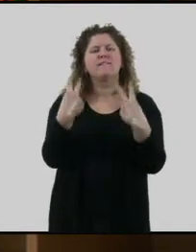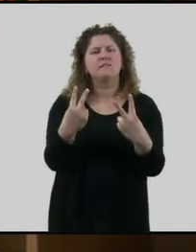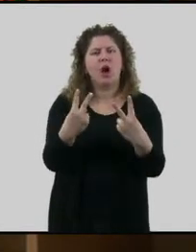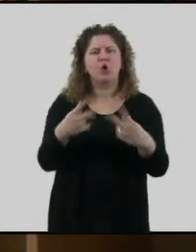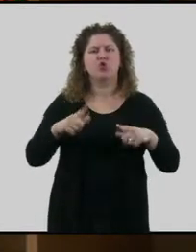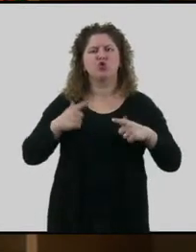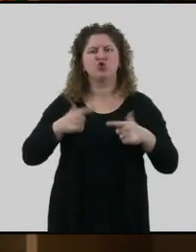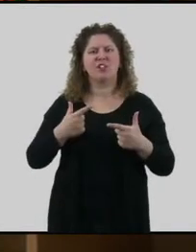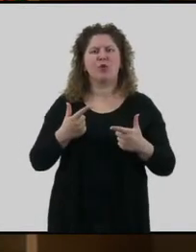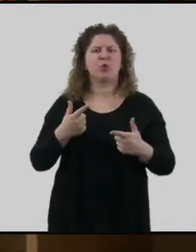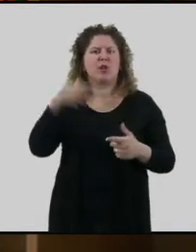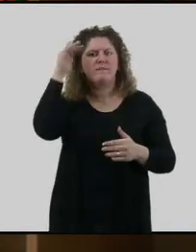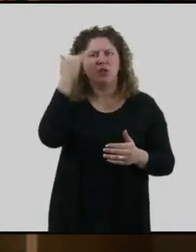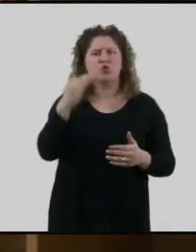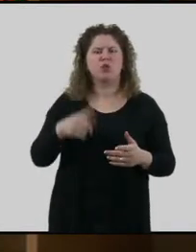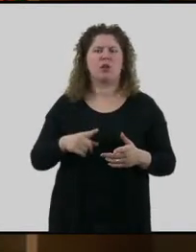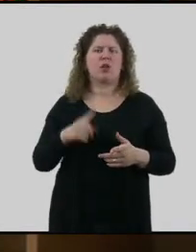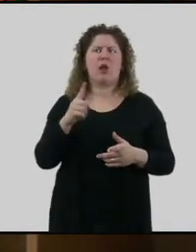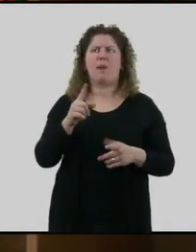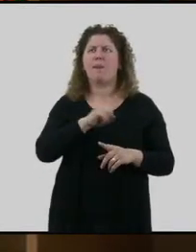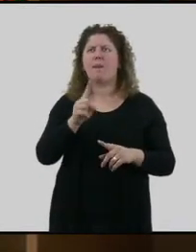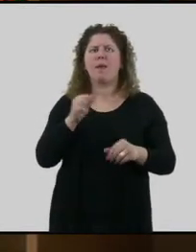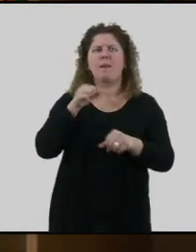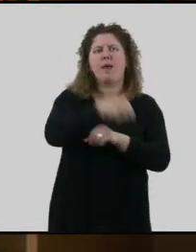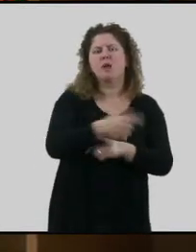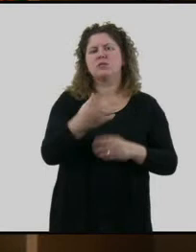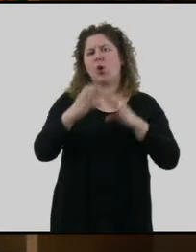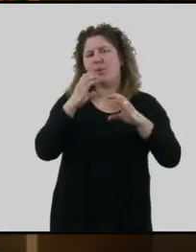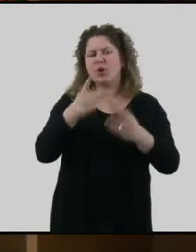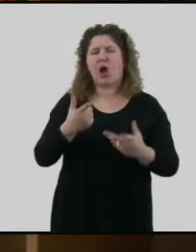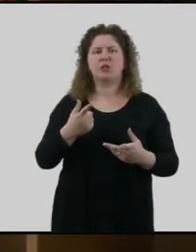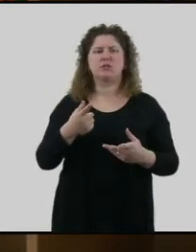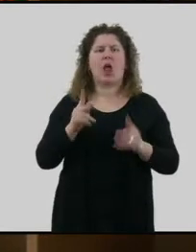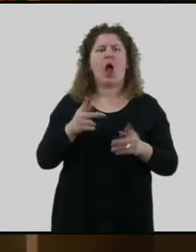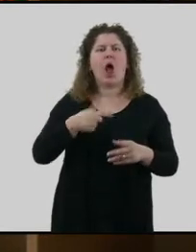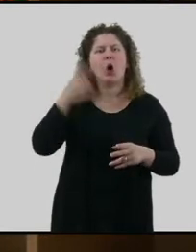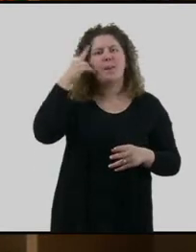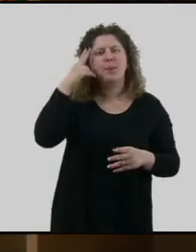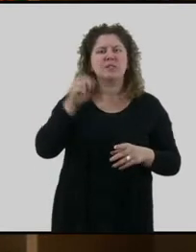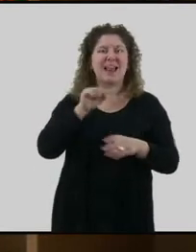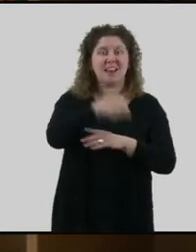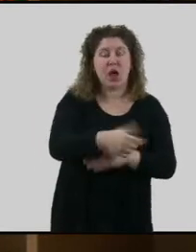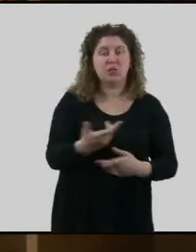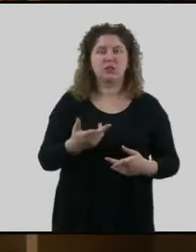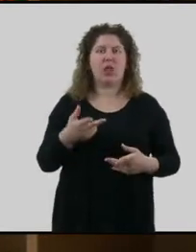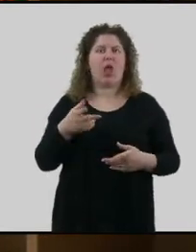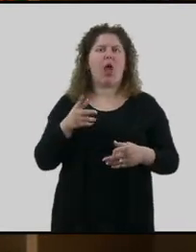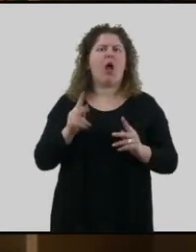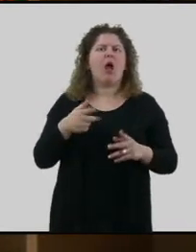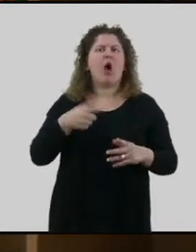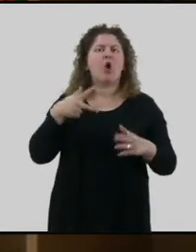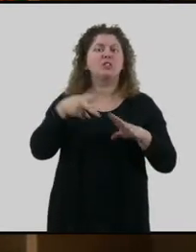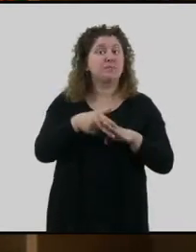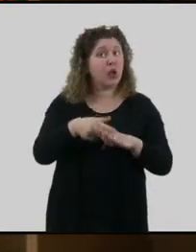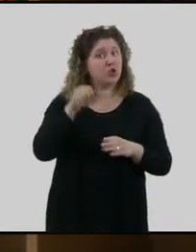vještine, emocionalno opismenjavanje djece, vještine nenasilne komunikacije, kako prepoznat nasilje, kako ga spriječiti, nasilje u